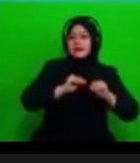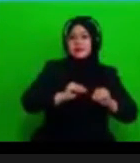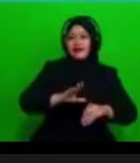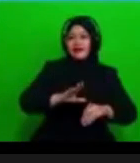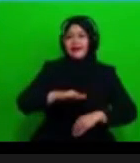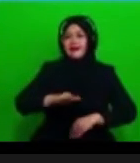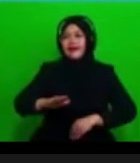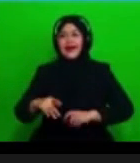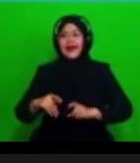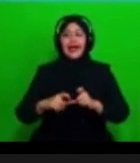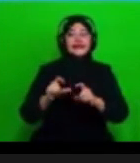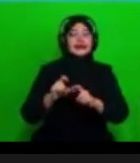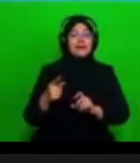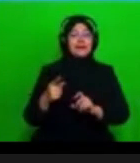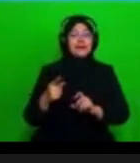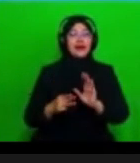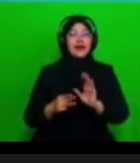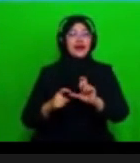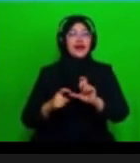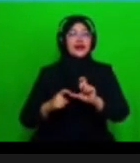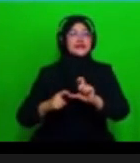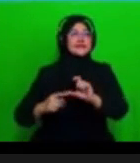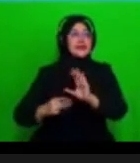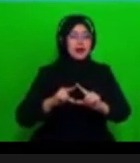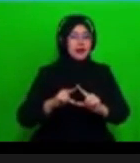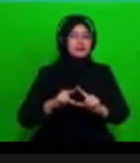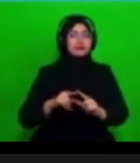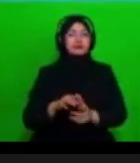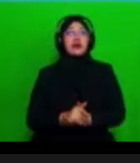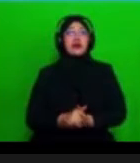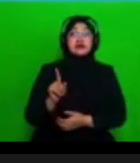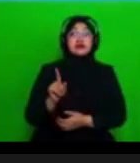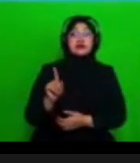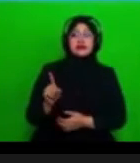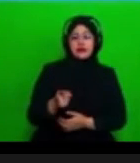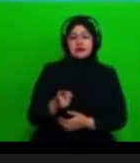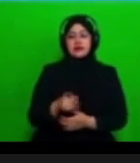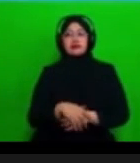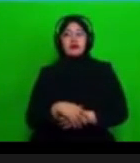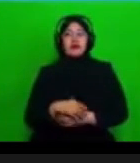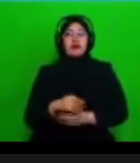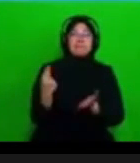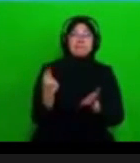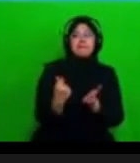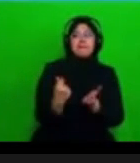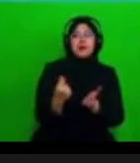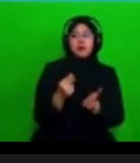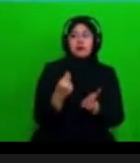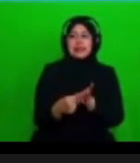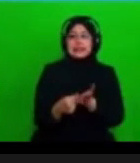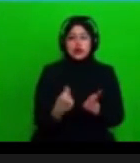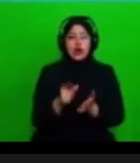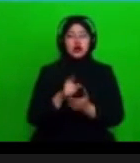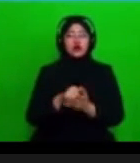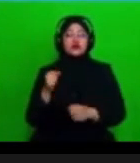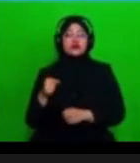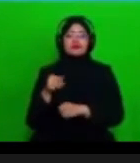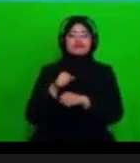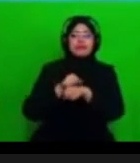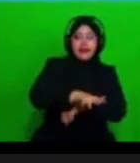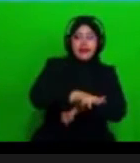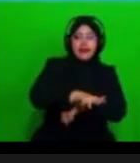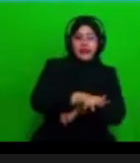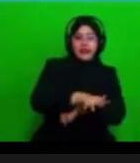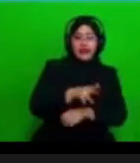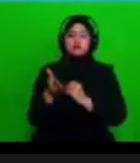mengajar di pendidikan dasar dan menengah. Intinya apa? Mahasiswa diekspos dengan dunia nyata